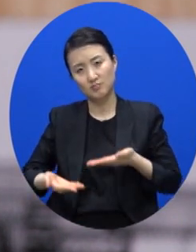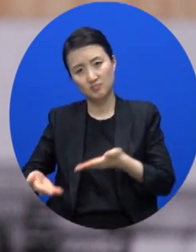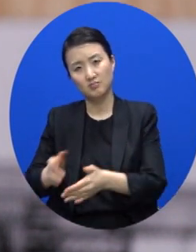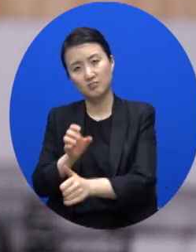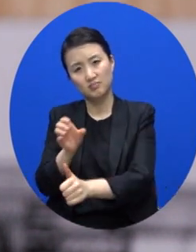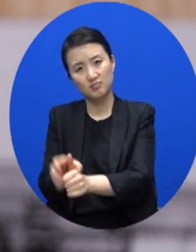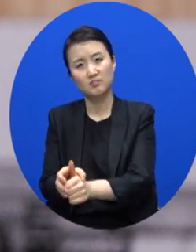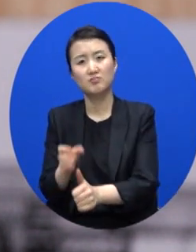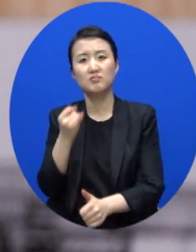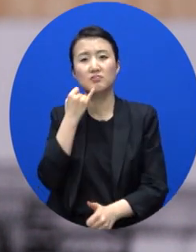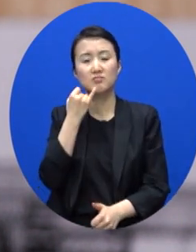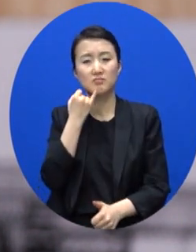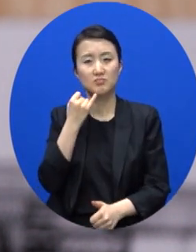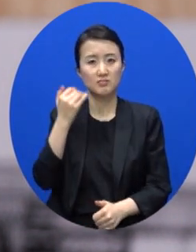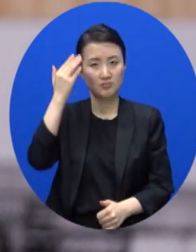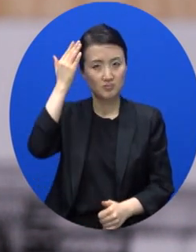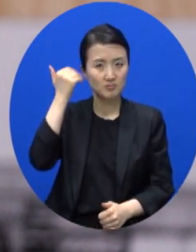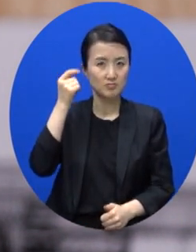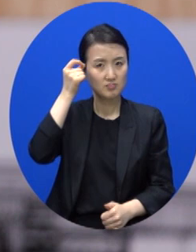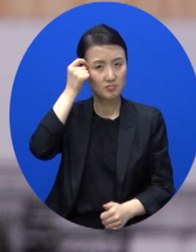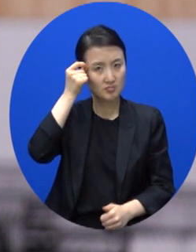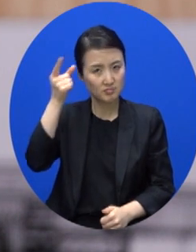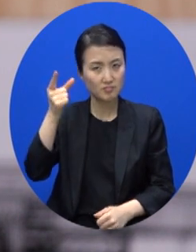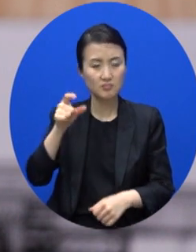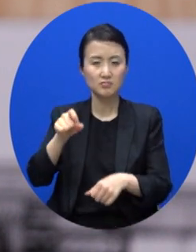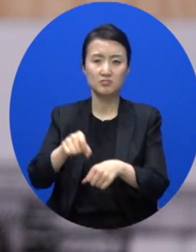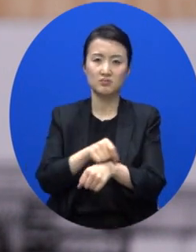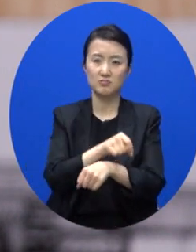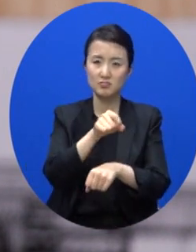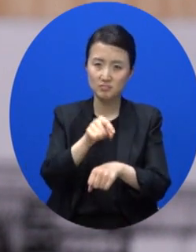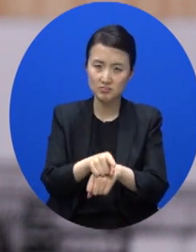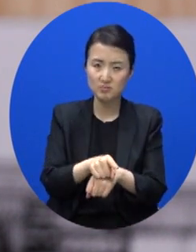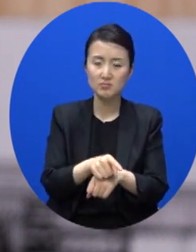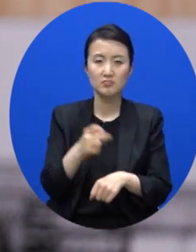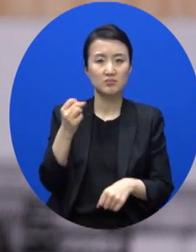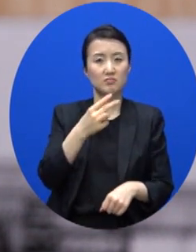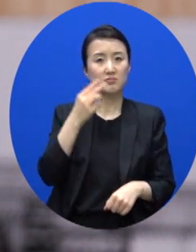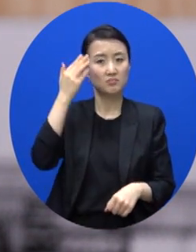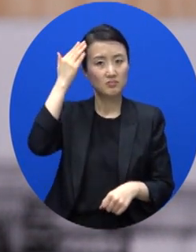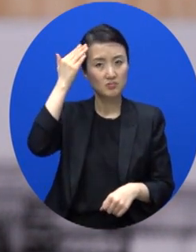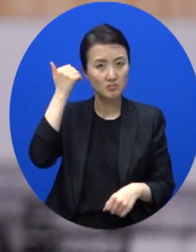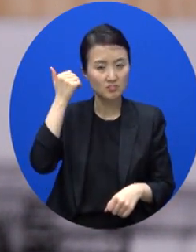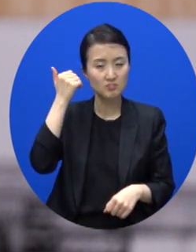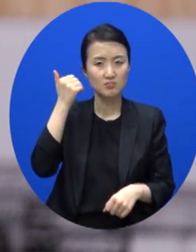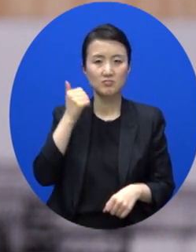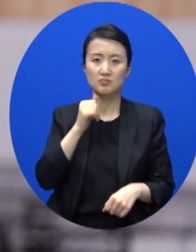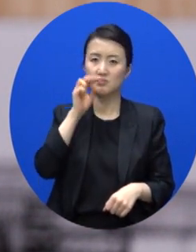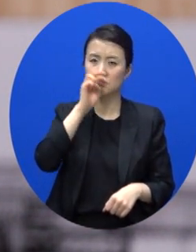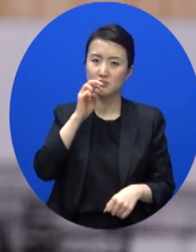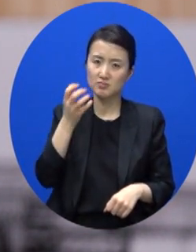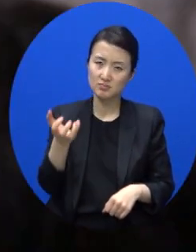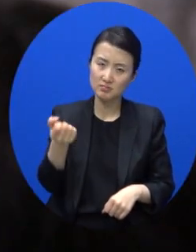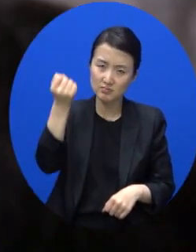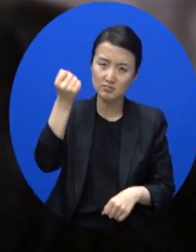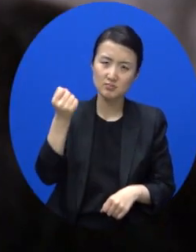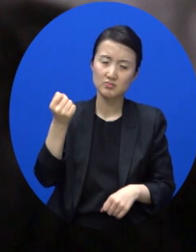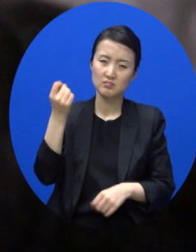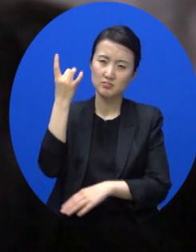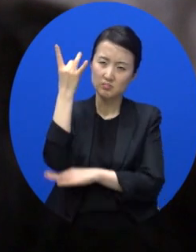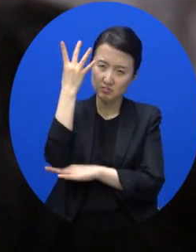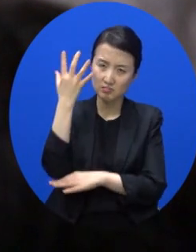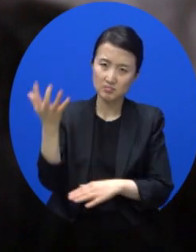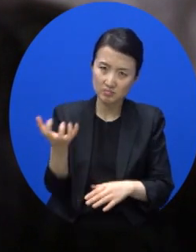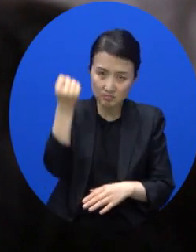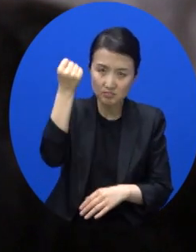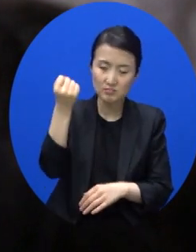우리나라의 우수성과 특수성, 또 우리나라 악기만이 독창적인 것,